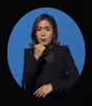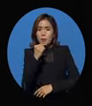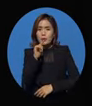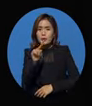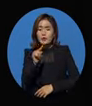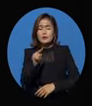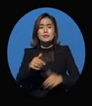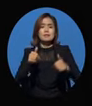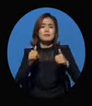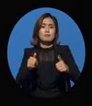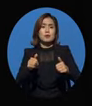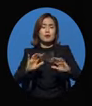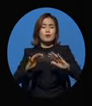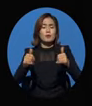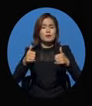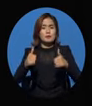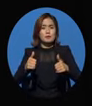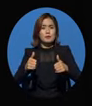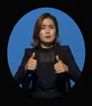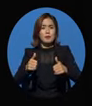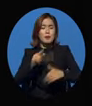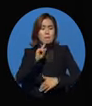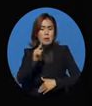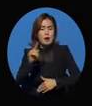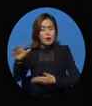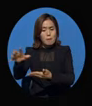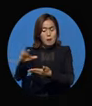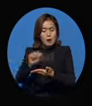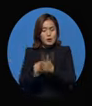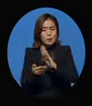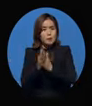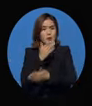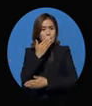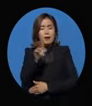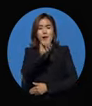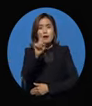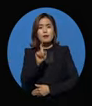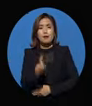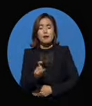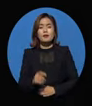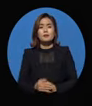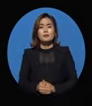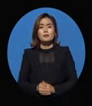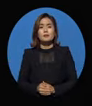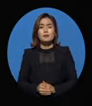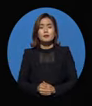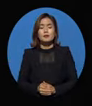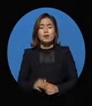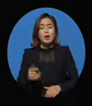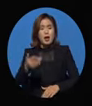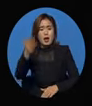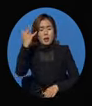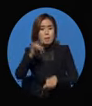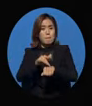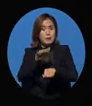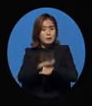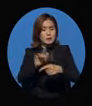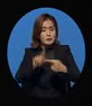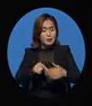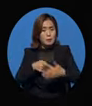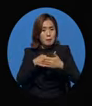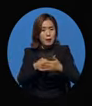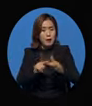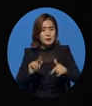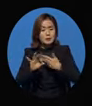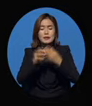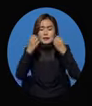심판 국내 심판의 가까우니 목소리를 수행해서 변화가 될 수가 있을까요 기존의 반성 대로 갈 것이냐